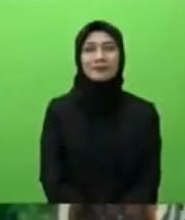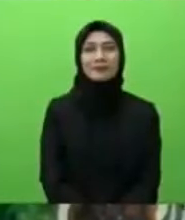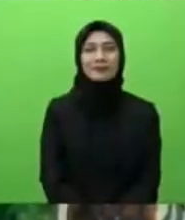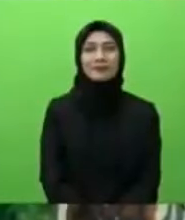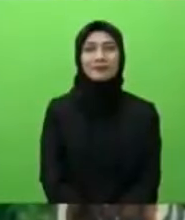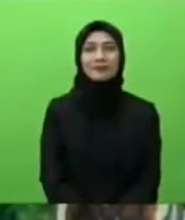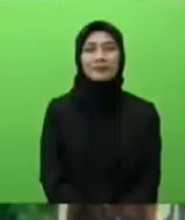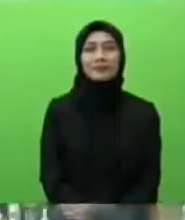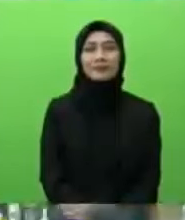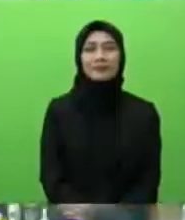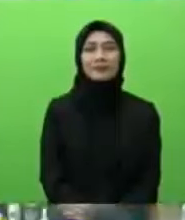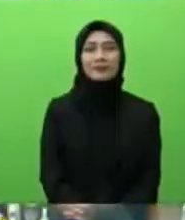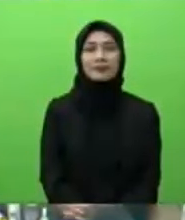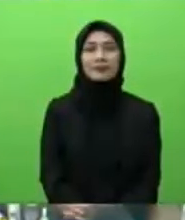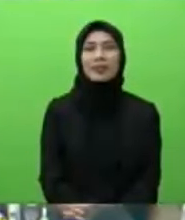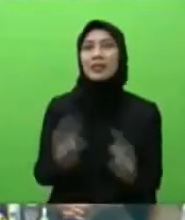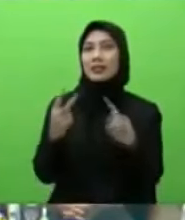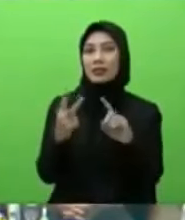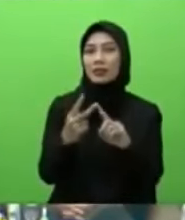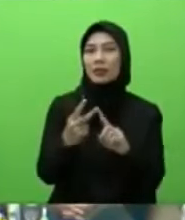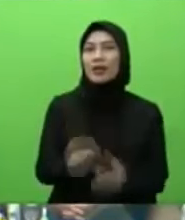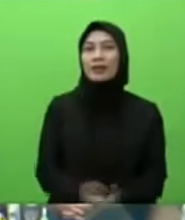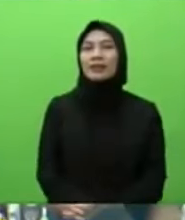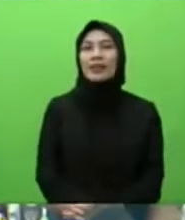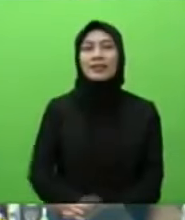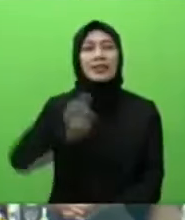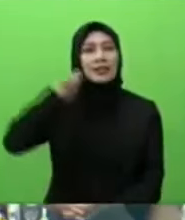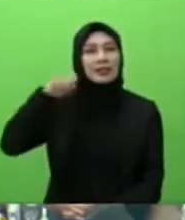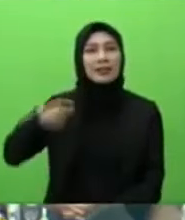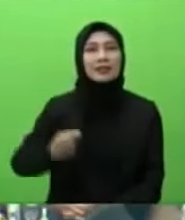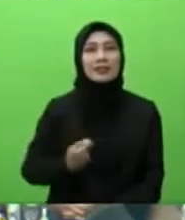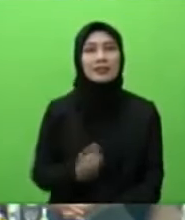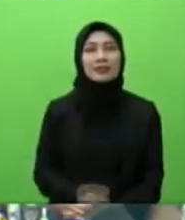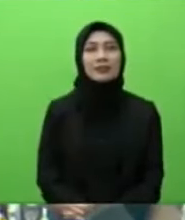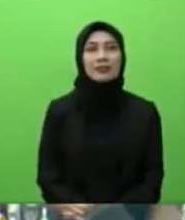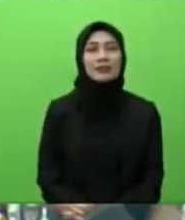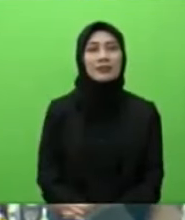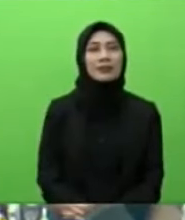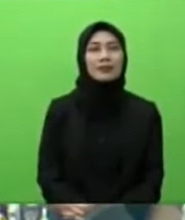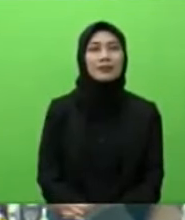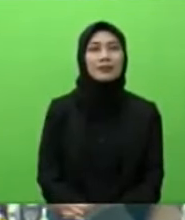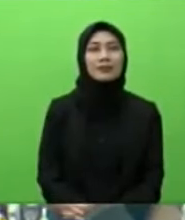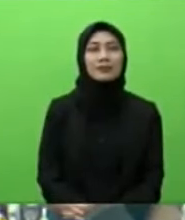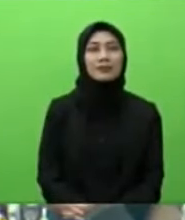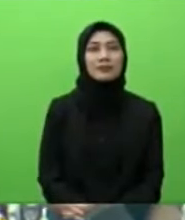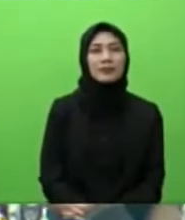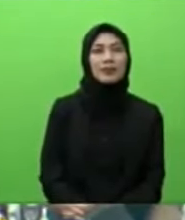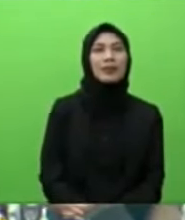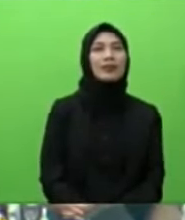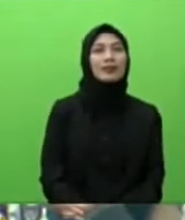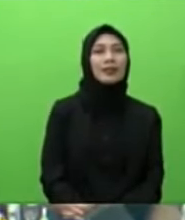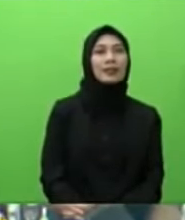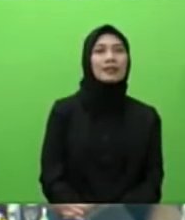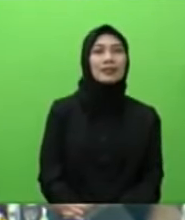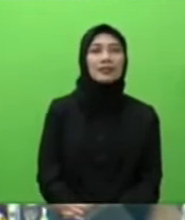Widodo bersama ibu negara ibu Hajah iryana Joko Widodo yang juga alumni